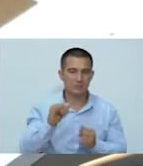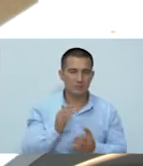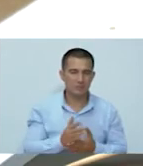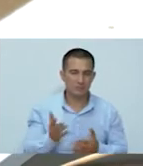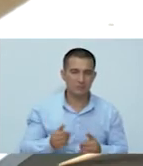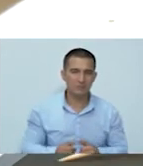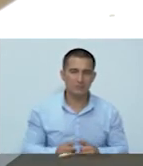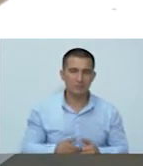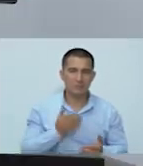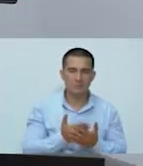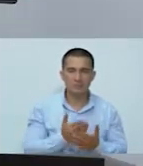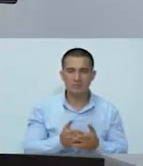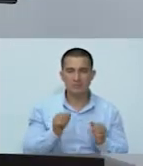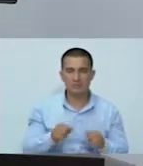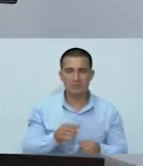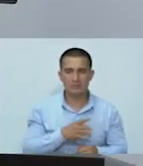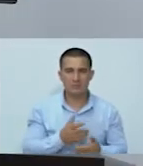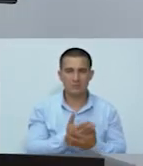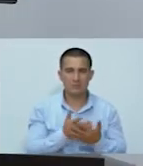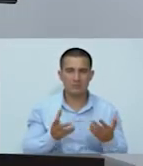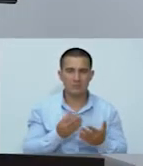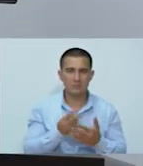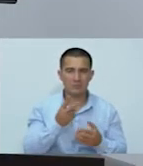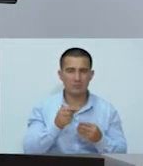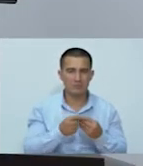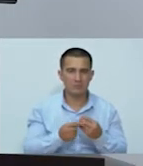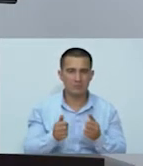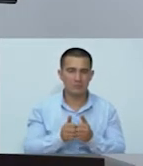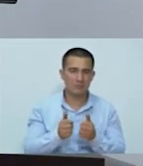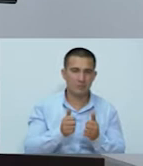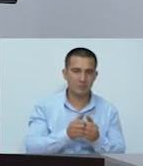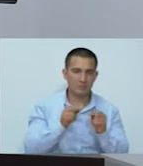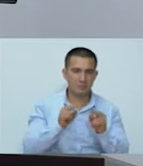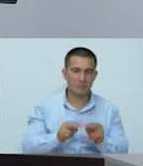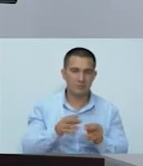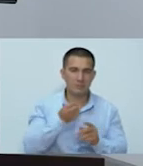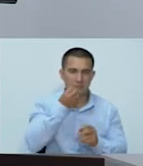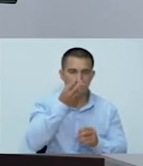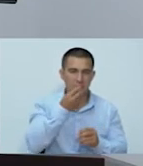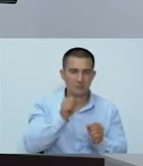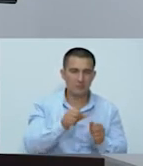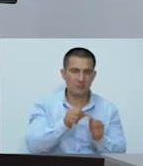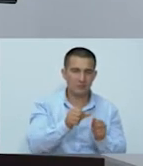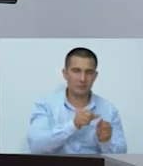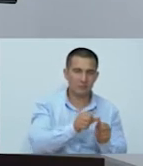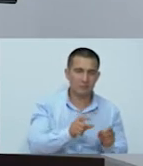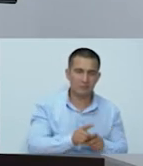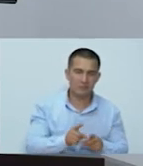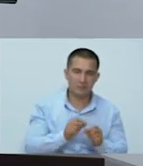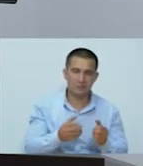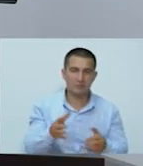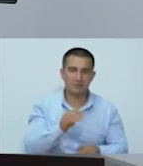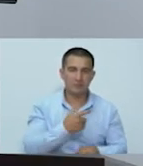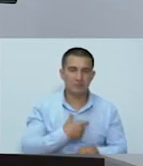Xohlasangiz 2ta qulupnay yonma-yon qilib gulini alohida qilishingiz mumkin. Buni o'zingiz